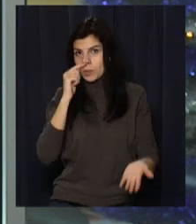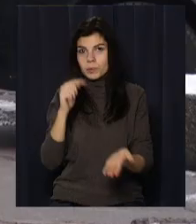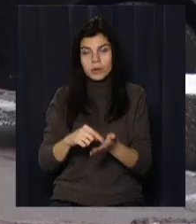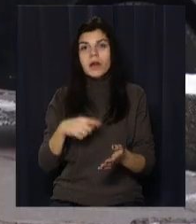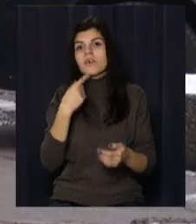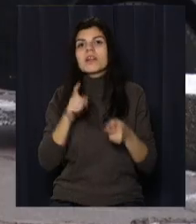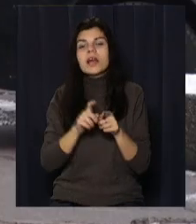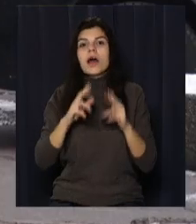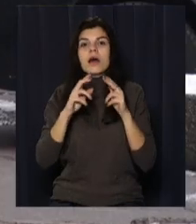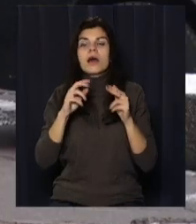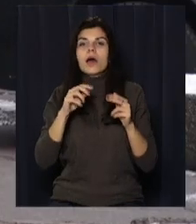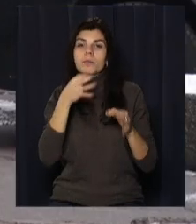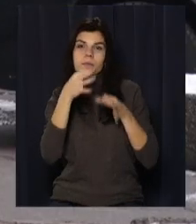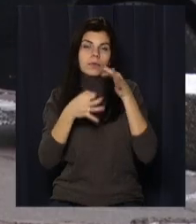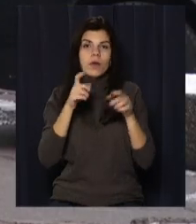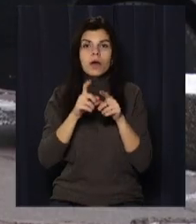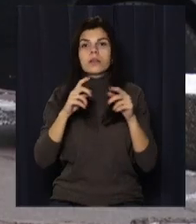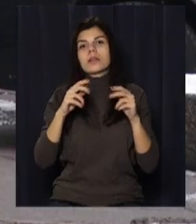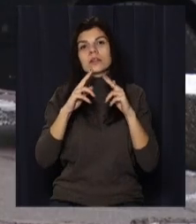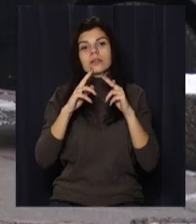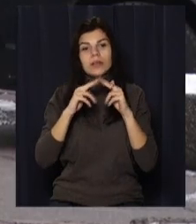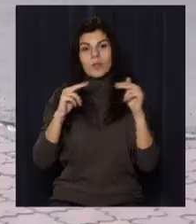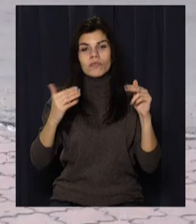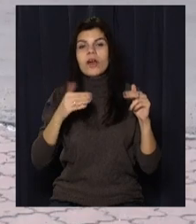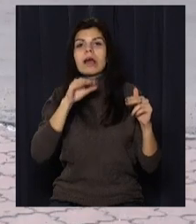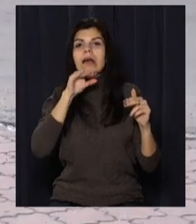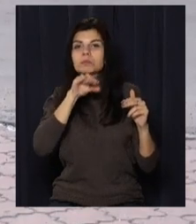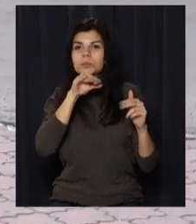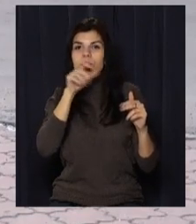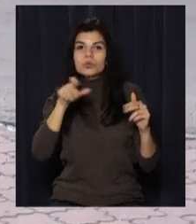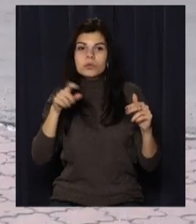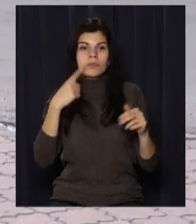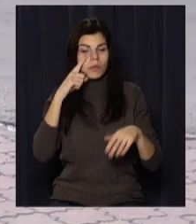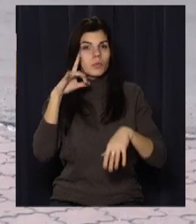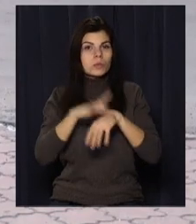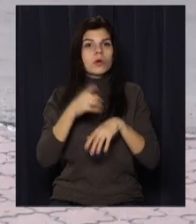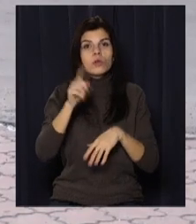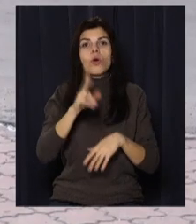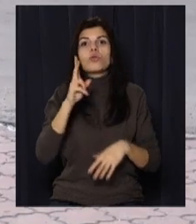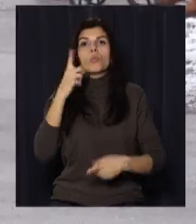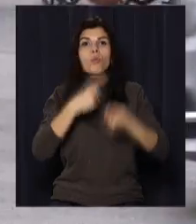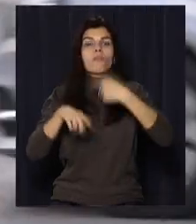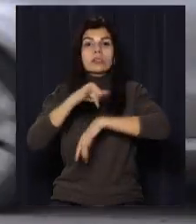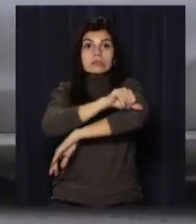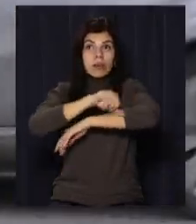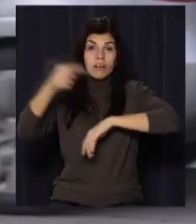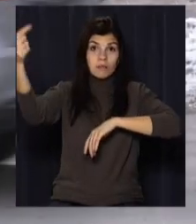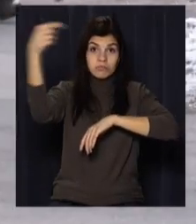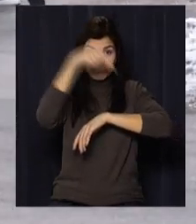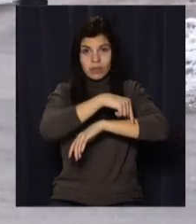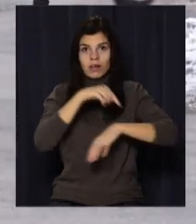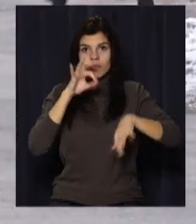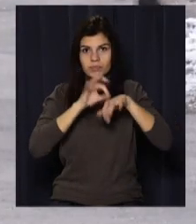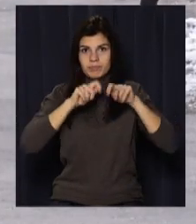випадки штаму омікрон в Україні зафіксували в тих, хто повернувся з-за кордону. Після новорічних свят, вірогідно, буде